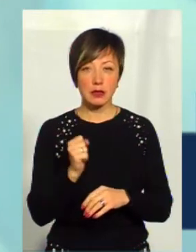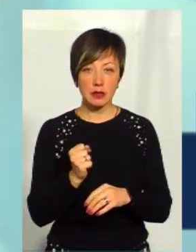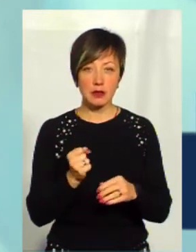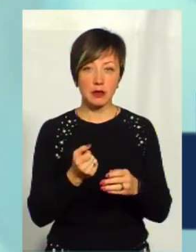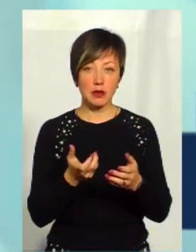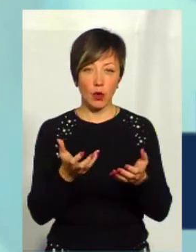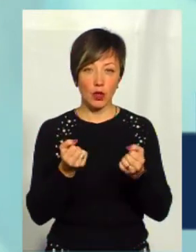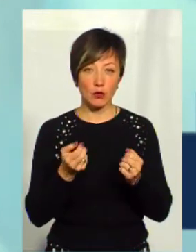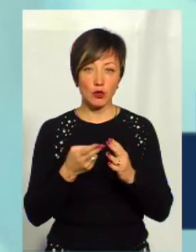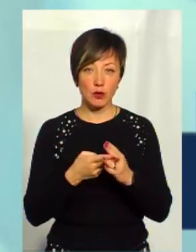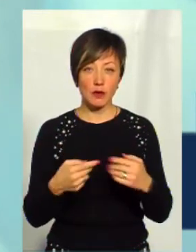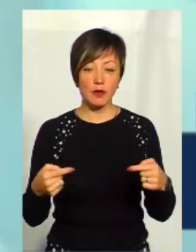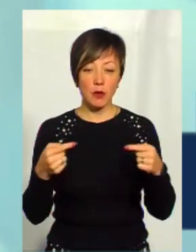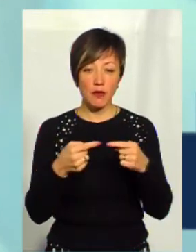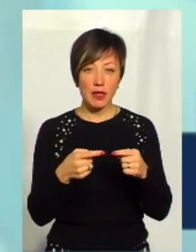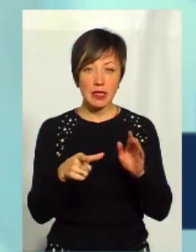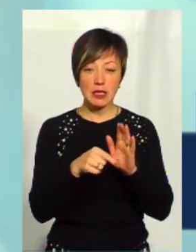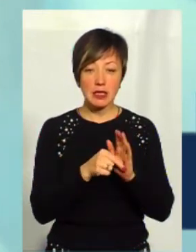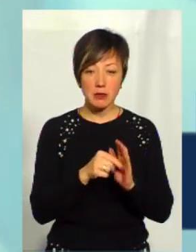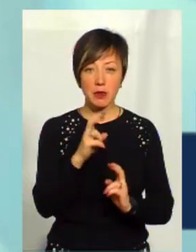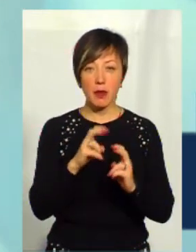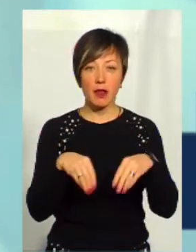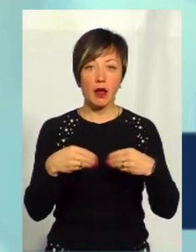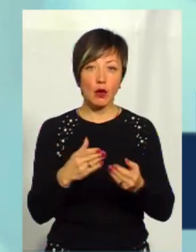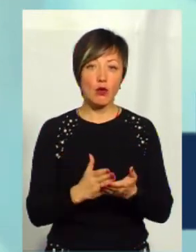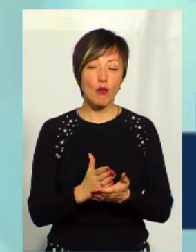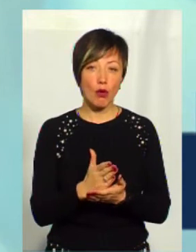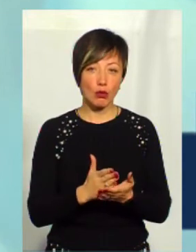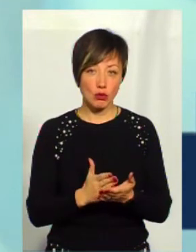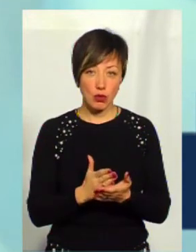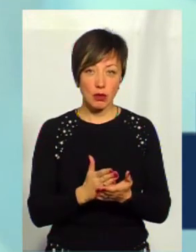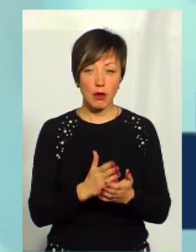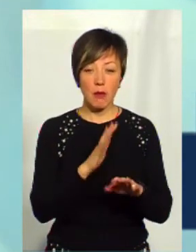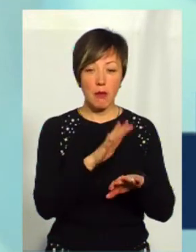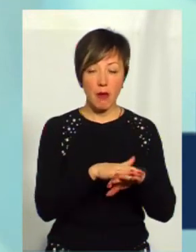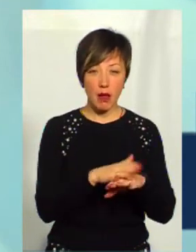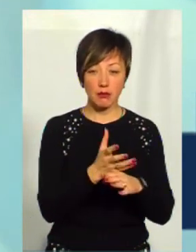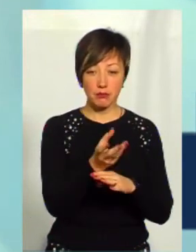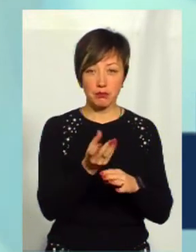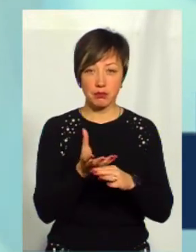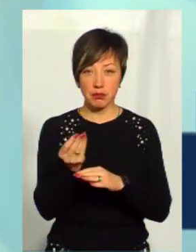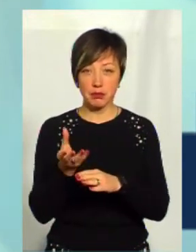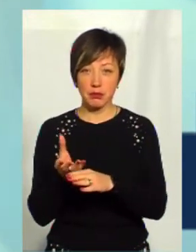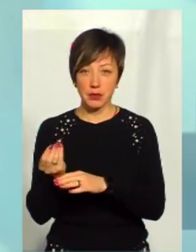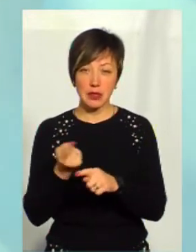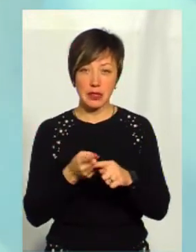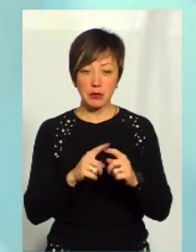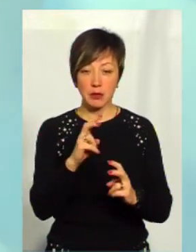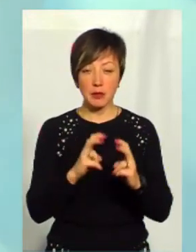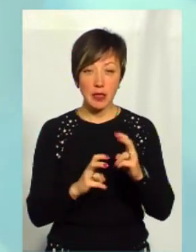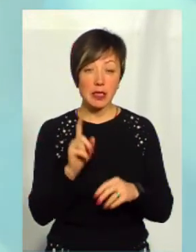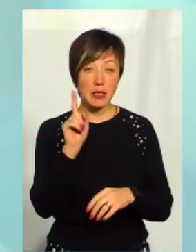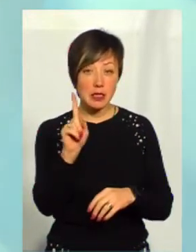так, одержувача субсидії, відповідно, з підприємствами, які надають житлово-комунальні послуги. Тобто банк, Ощадбанк розраховувався з цими підприємствами